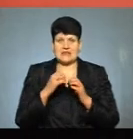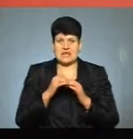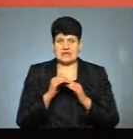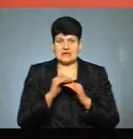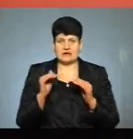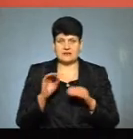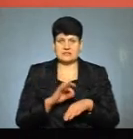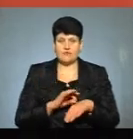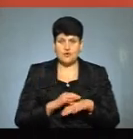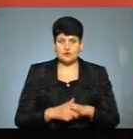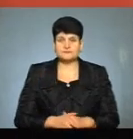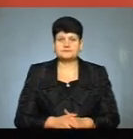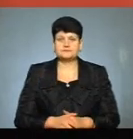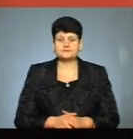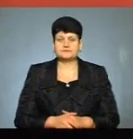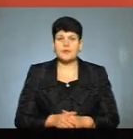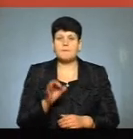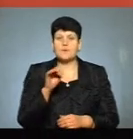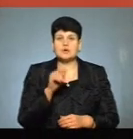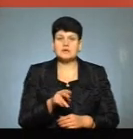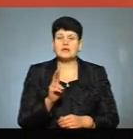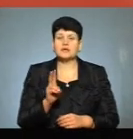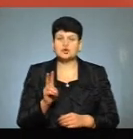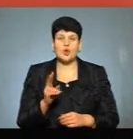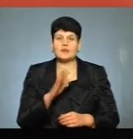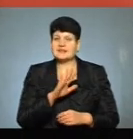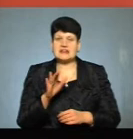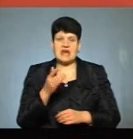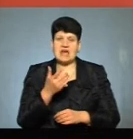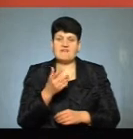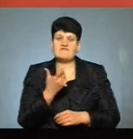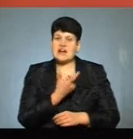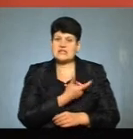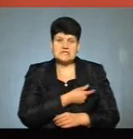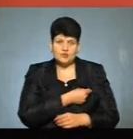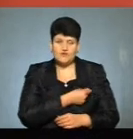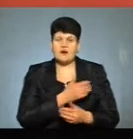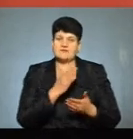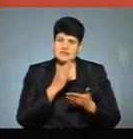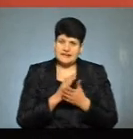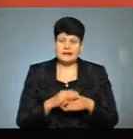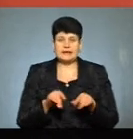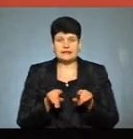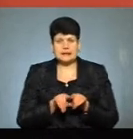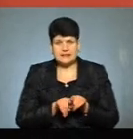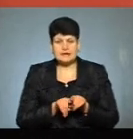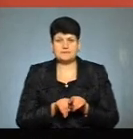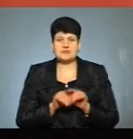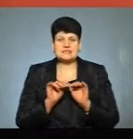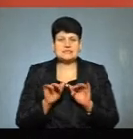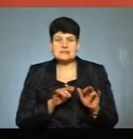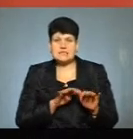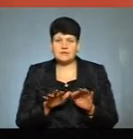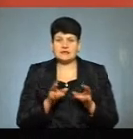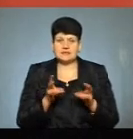захворюваності. Все-таки про тих, хто не вакцинувався, чи є такі заходи, яких